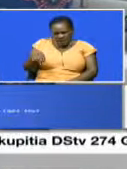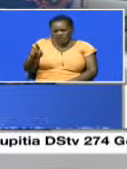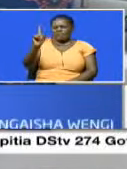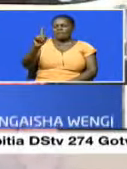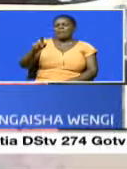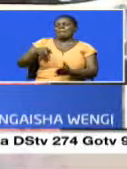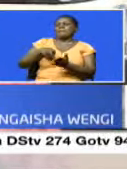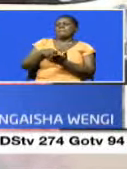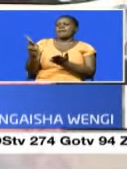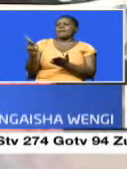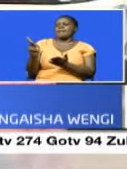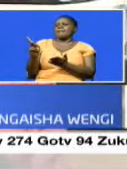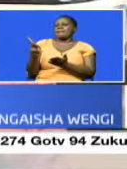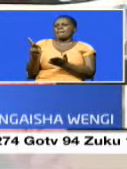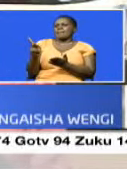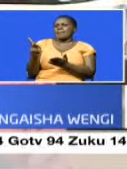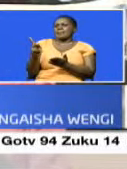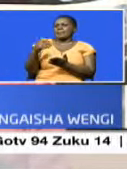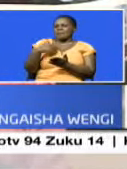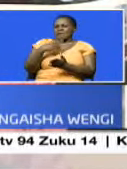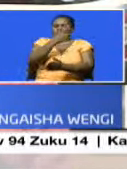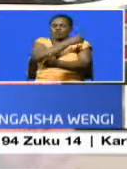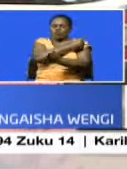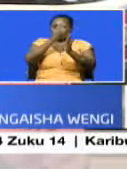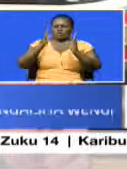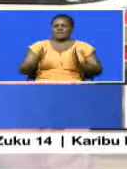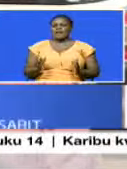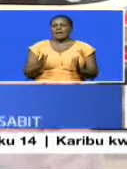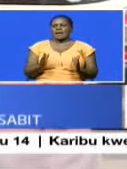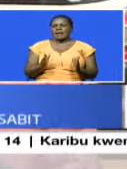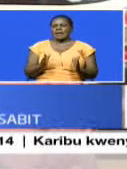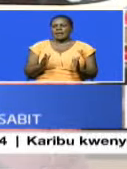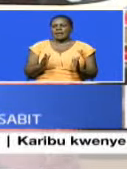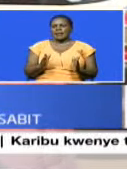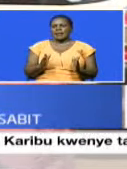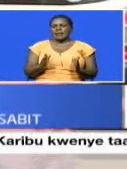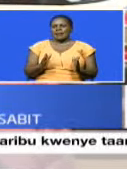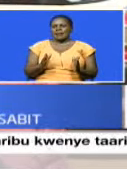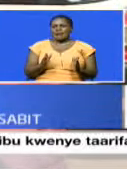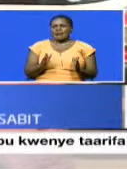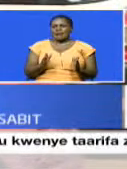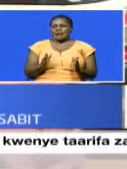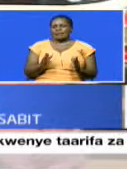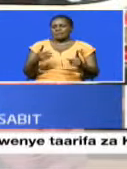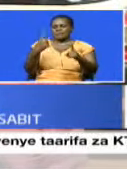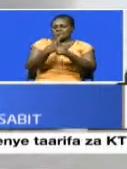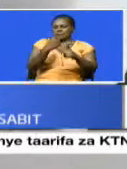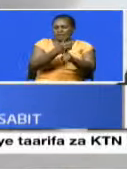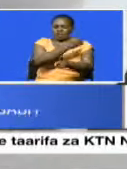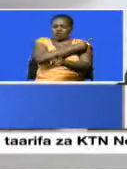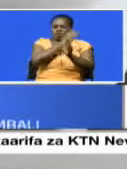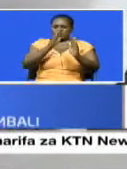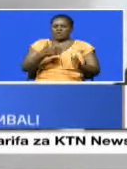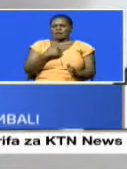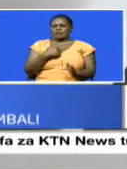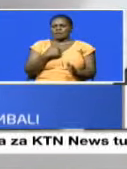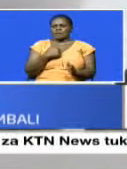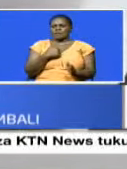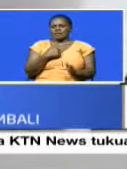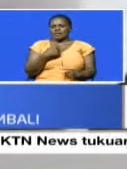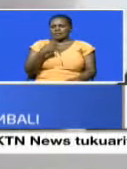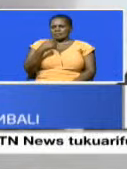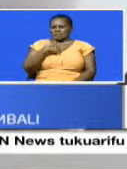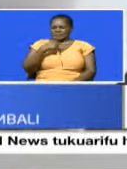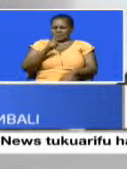county government. We have our doctors manning only maternity. We have a gynecologist who is a resident. Wakati hiyo mimi